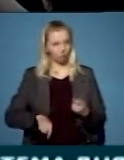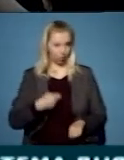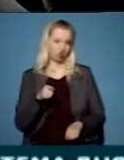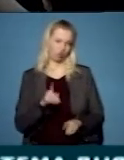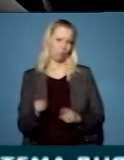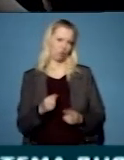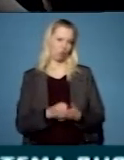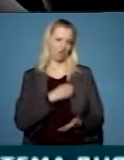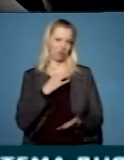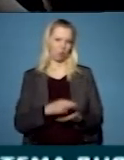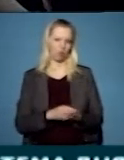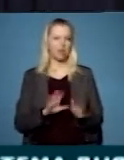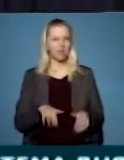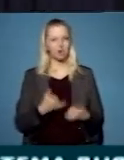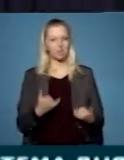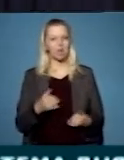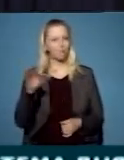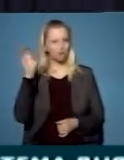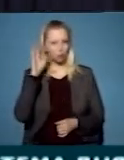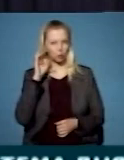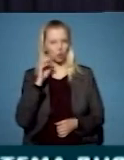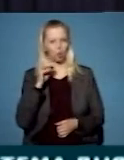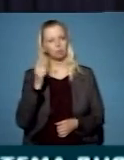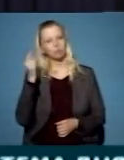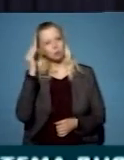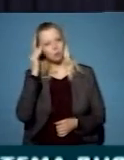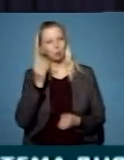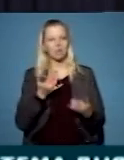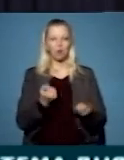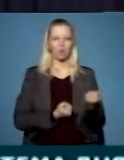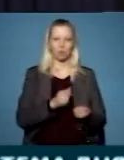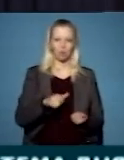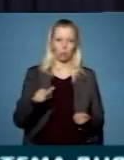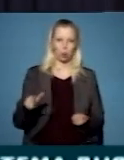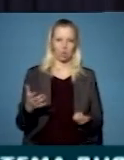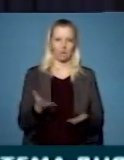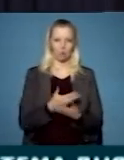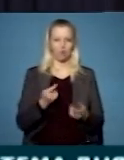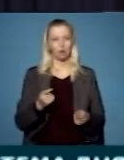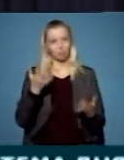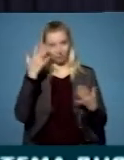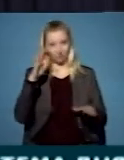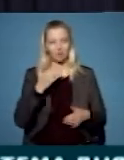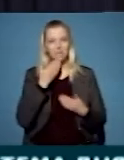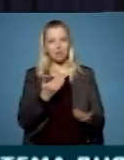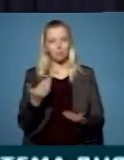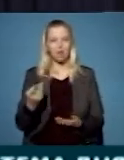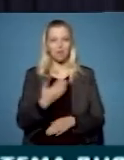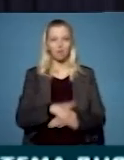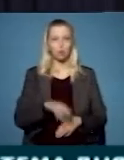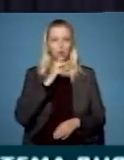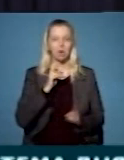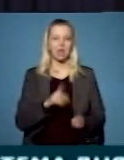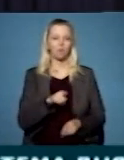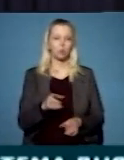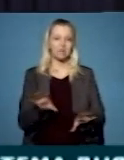будеш притягнутий до відповідальності. Ну, давайте зараз послухаємо точку зору кількох водіїв, які ми випадково запитали на вулицях Чернівців, як